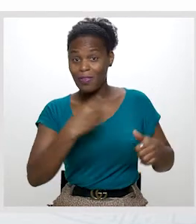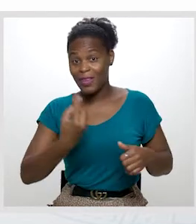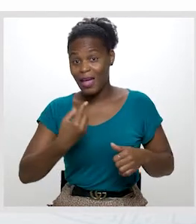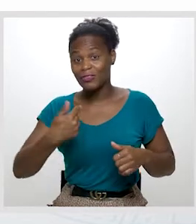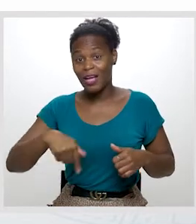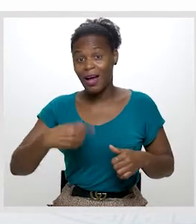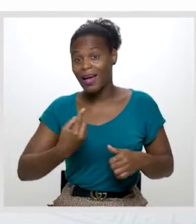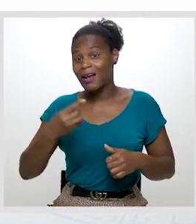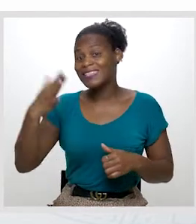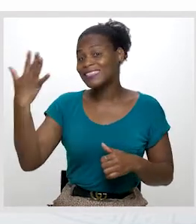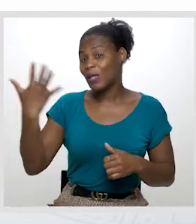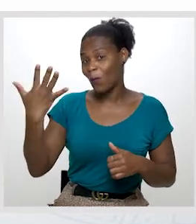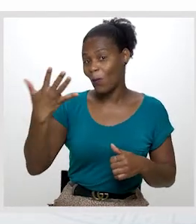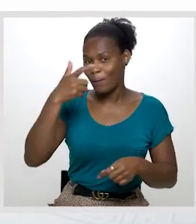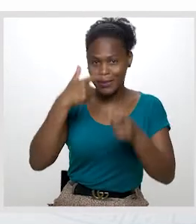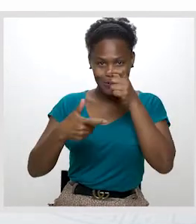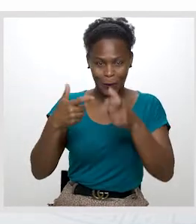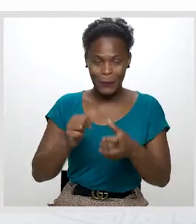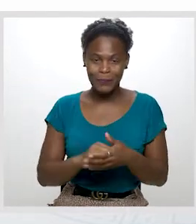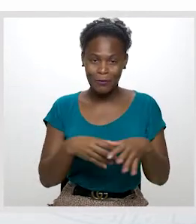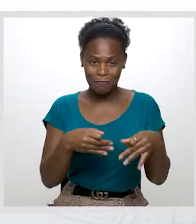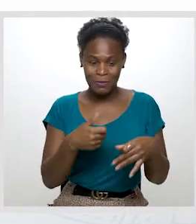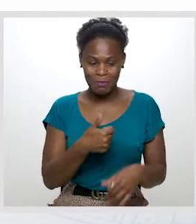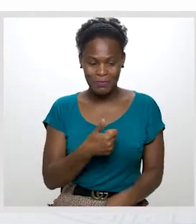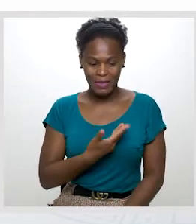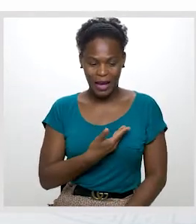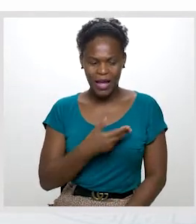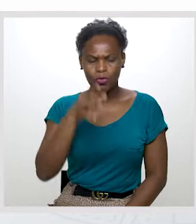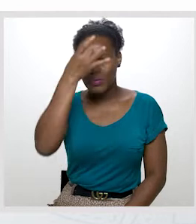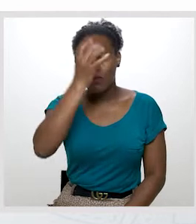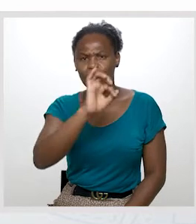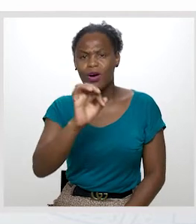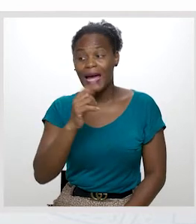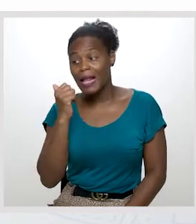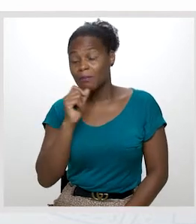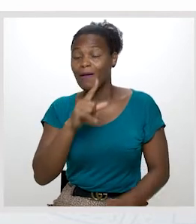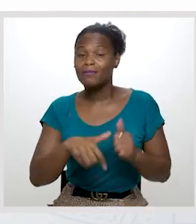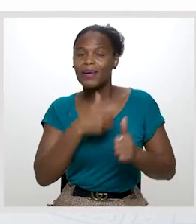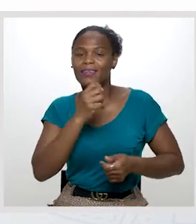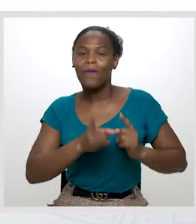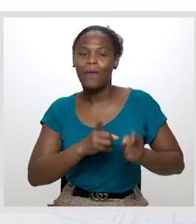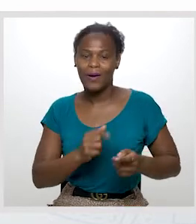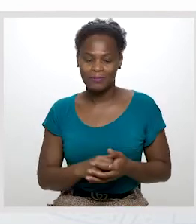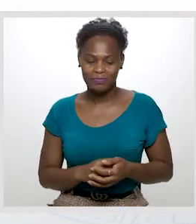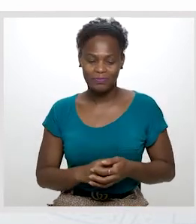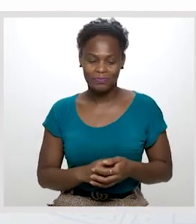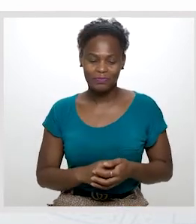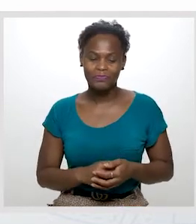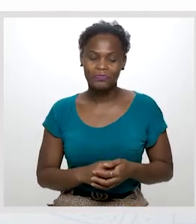au concours, ils doivent être 5. Finalement, D. À ton avis, qu'est-ce qu'ils peuvent